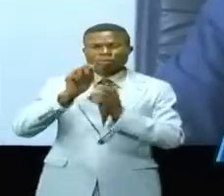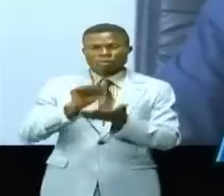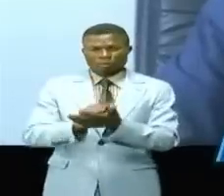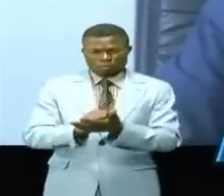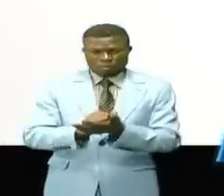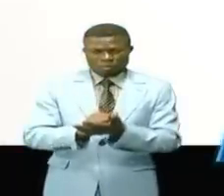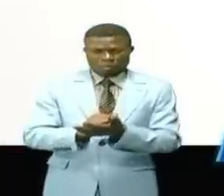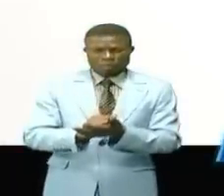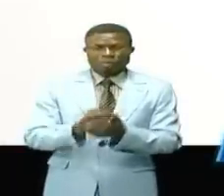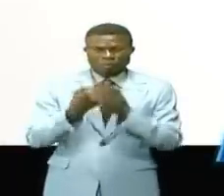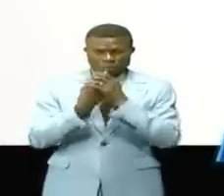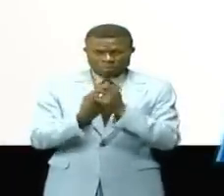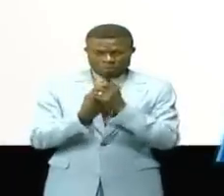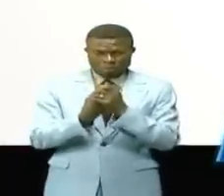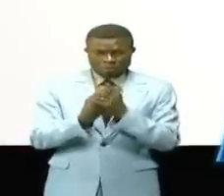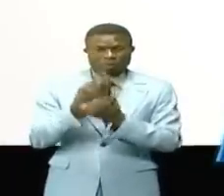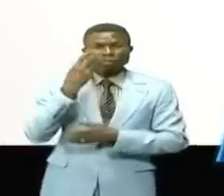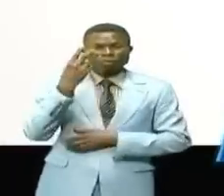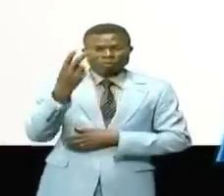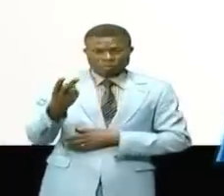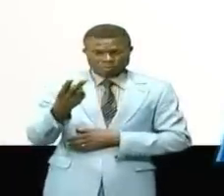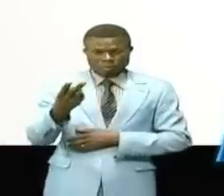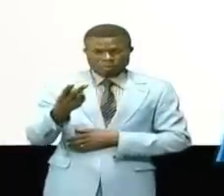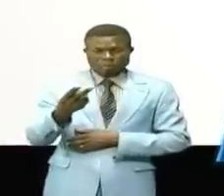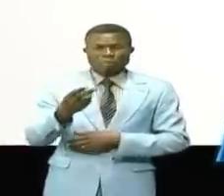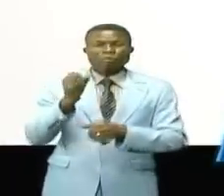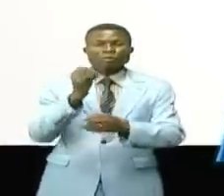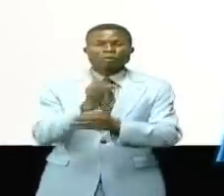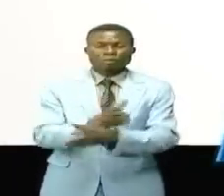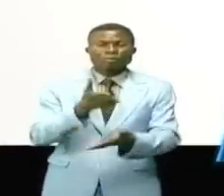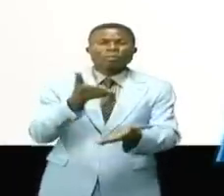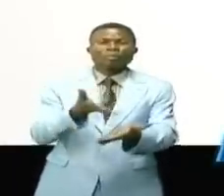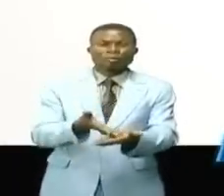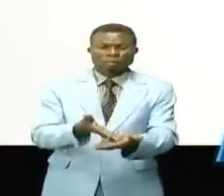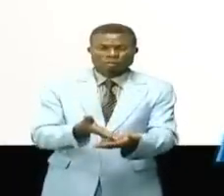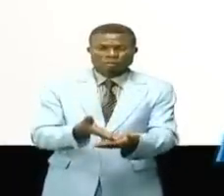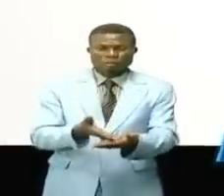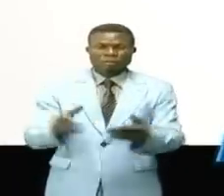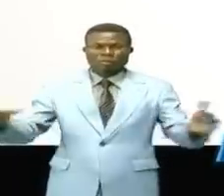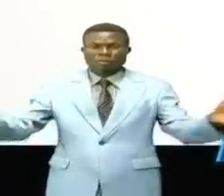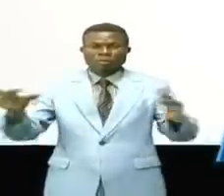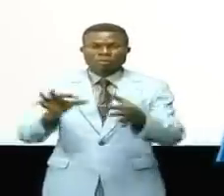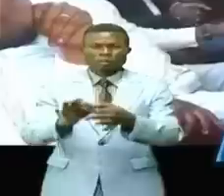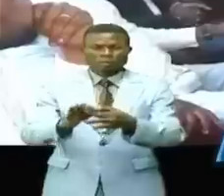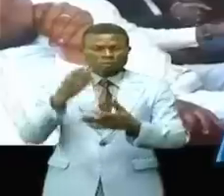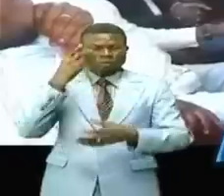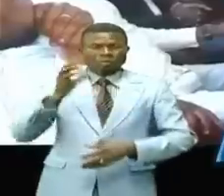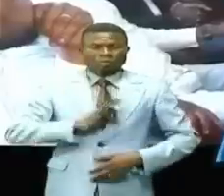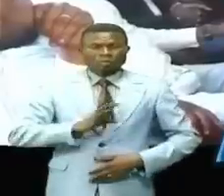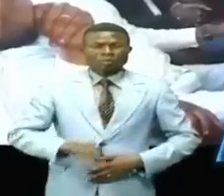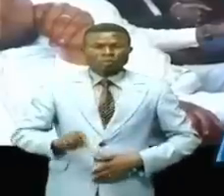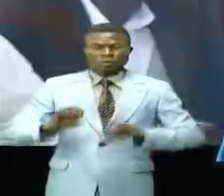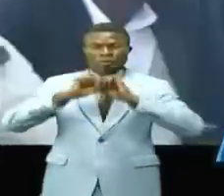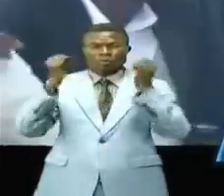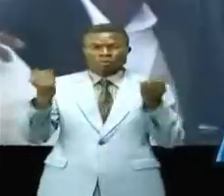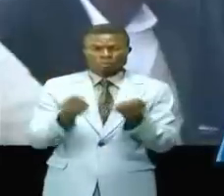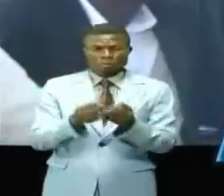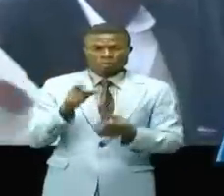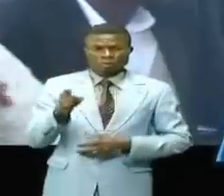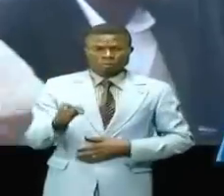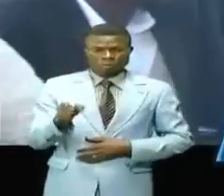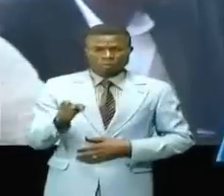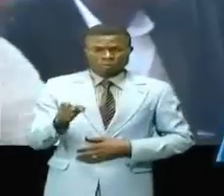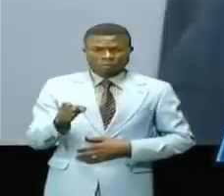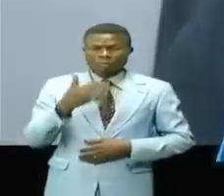Et bientôt, on verra des réalisations physiques qui cadre avec la vision du chef de l'État. La société Servex International